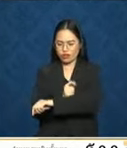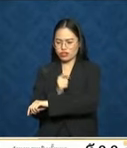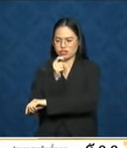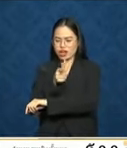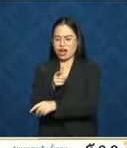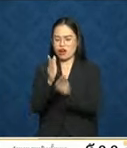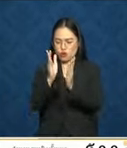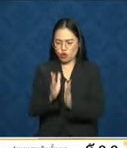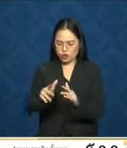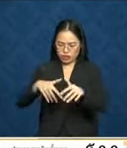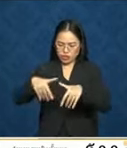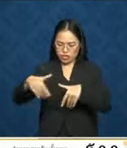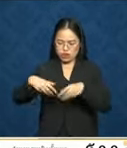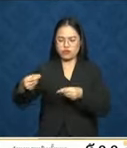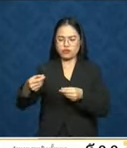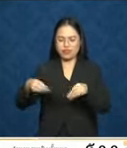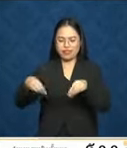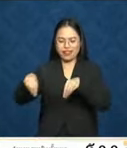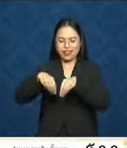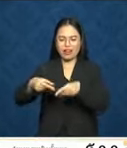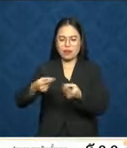ชนด้วยค่ะขอพระคุณค่ะ